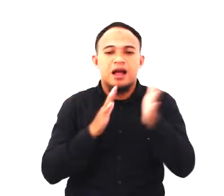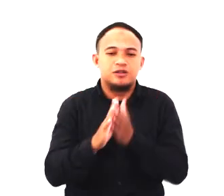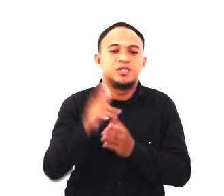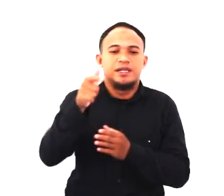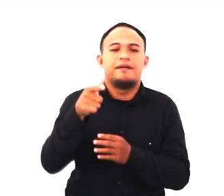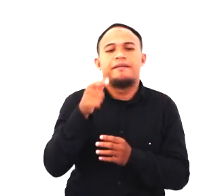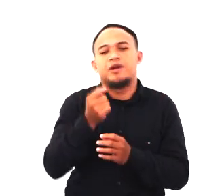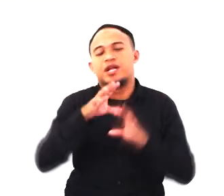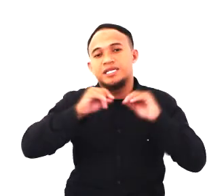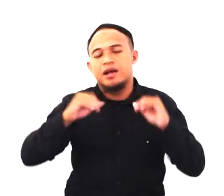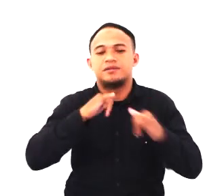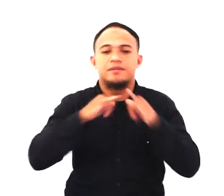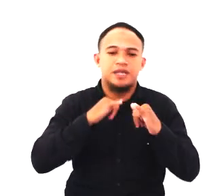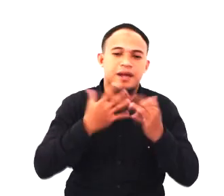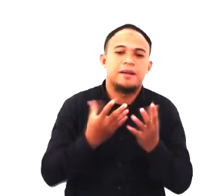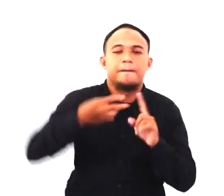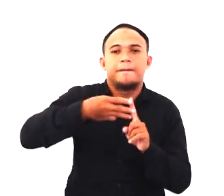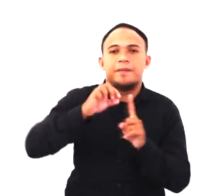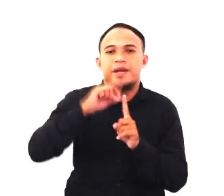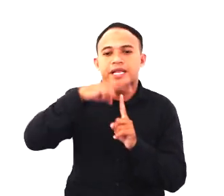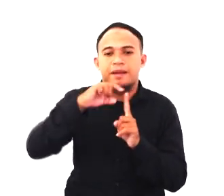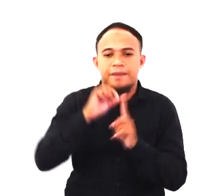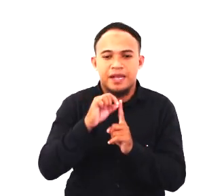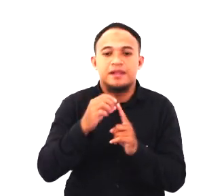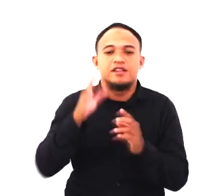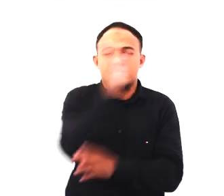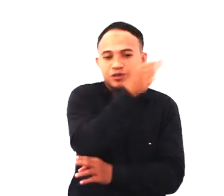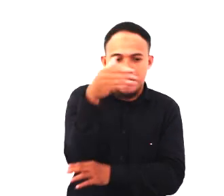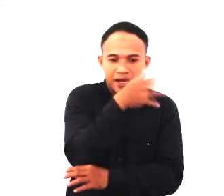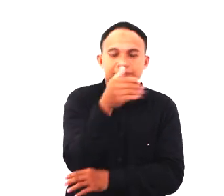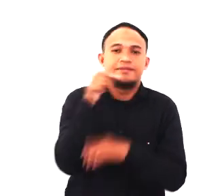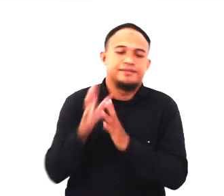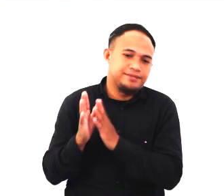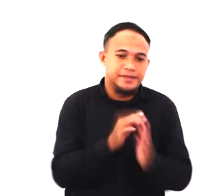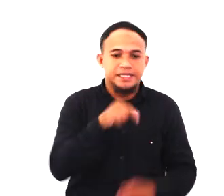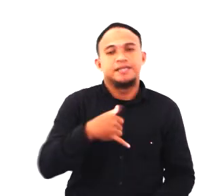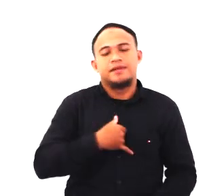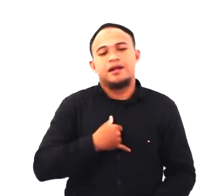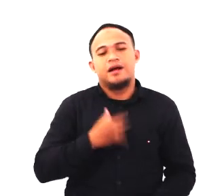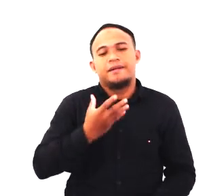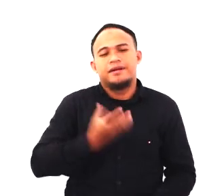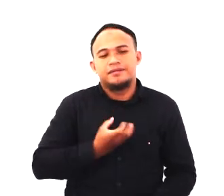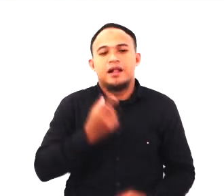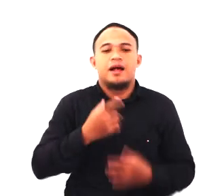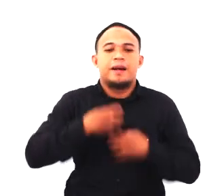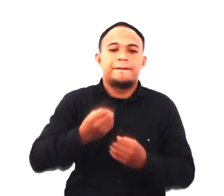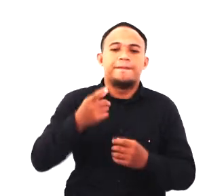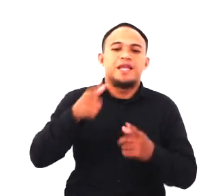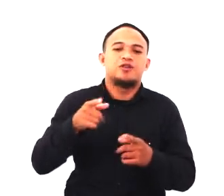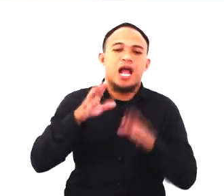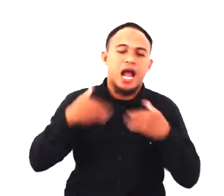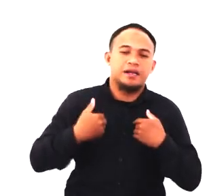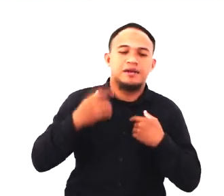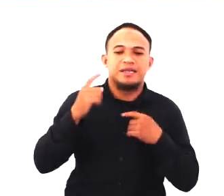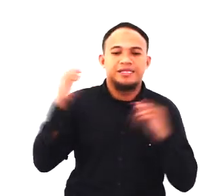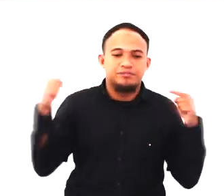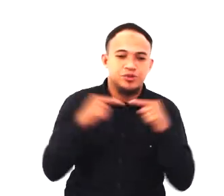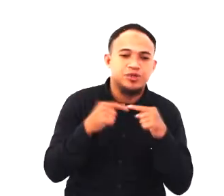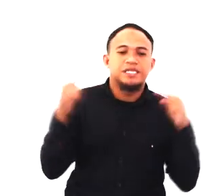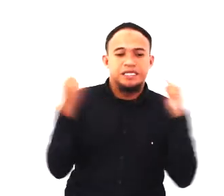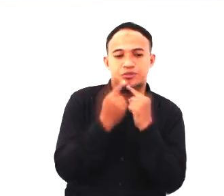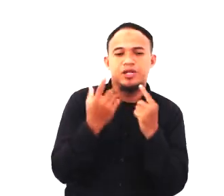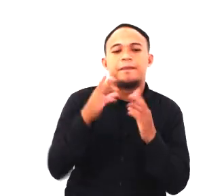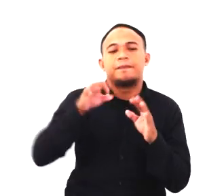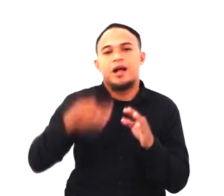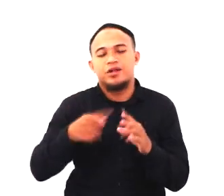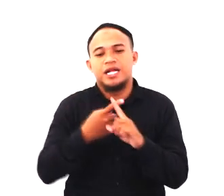temuan-temuan baru dari Bapak-Ibu sekalian untuk bagaimana bisa mengatasi permasalahan pertanian